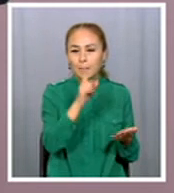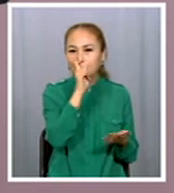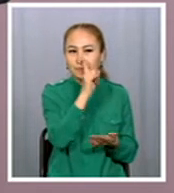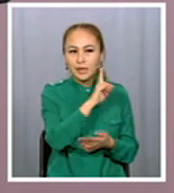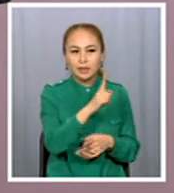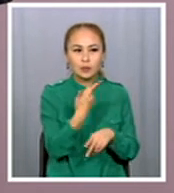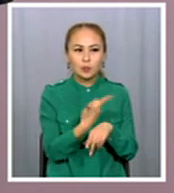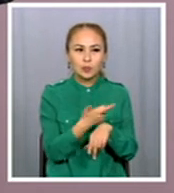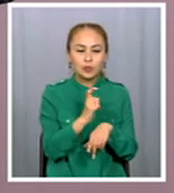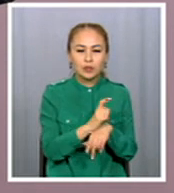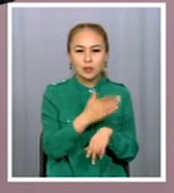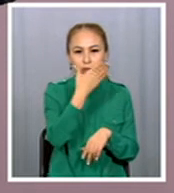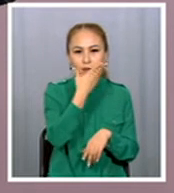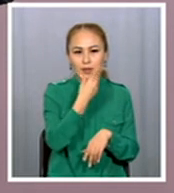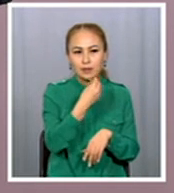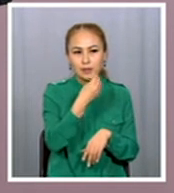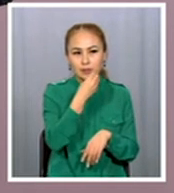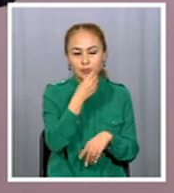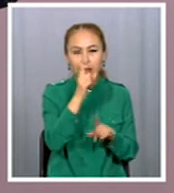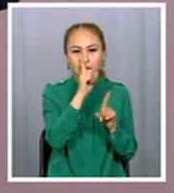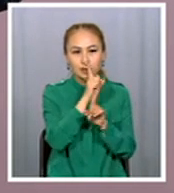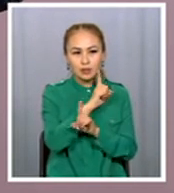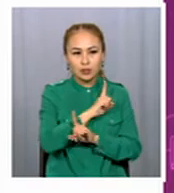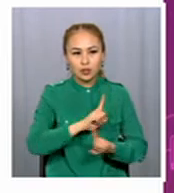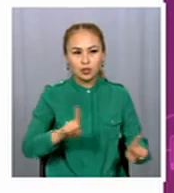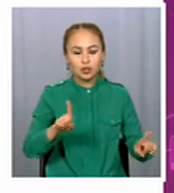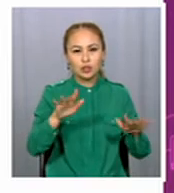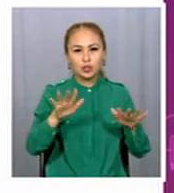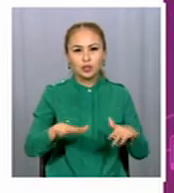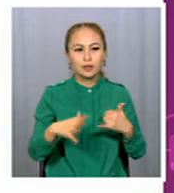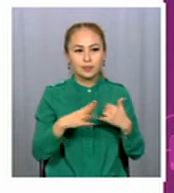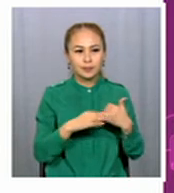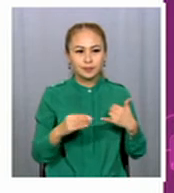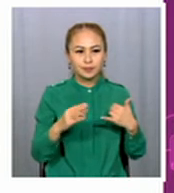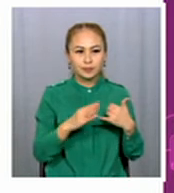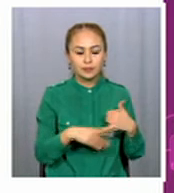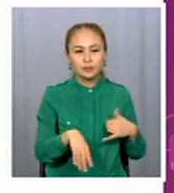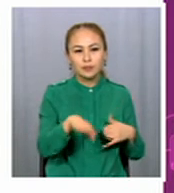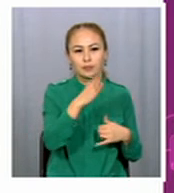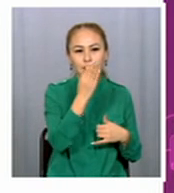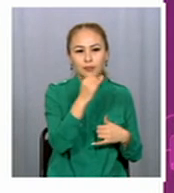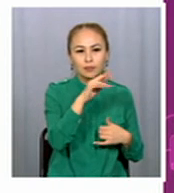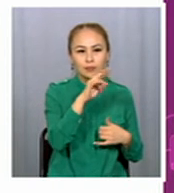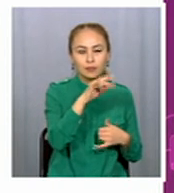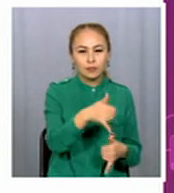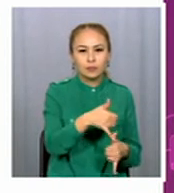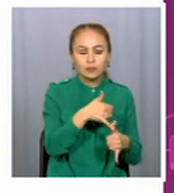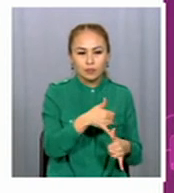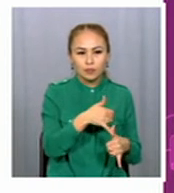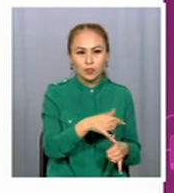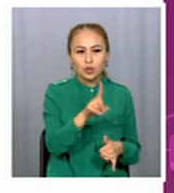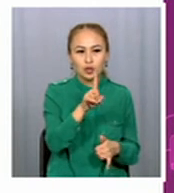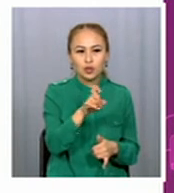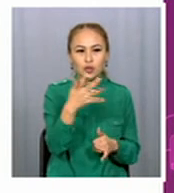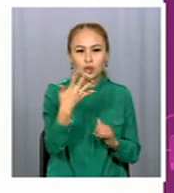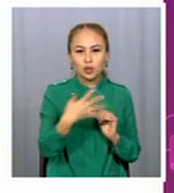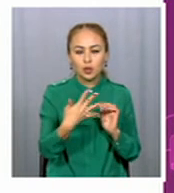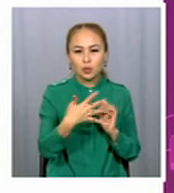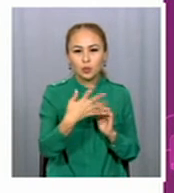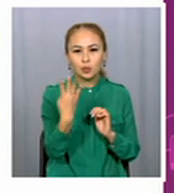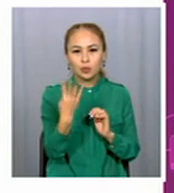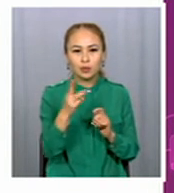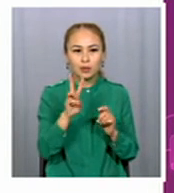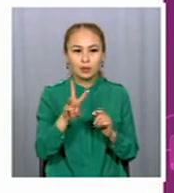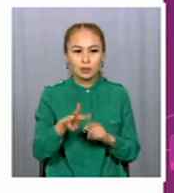өте әдемі ерекше жер. Шатқалдың ұзындығы 154